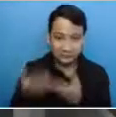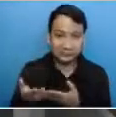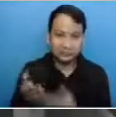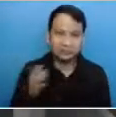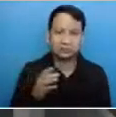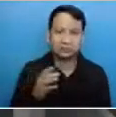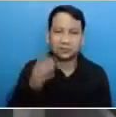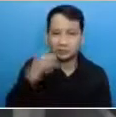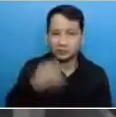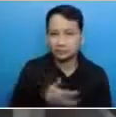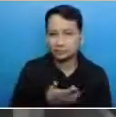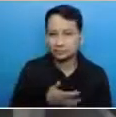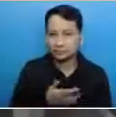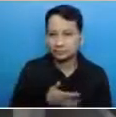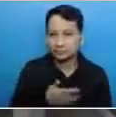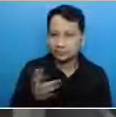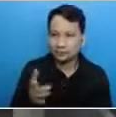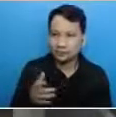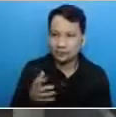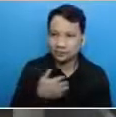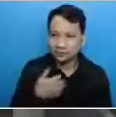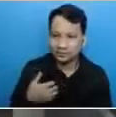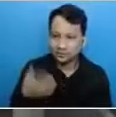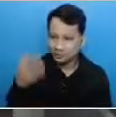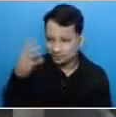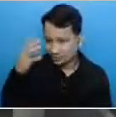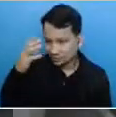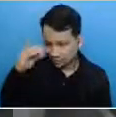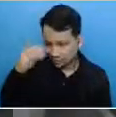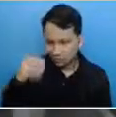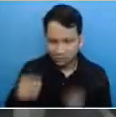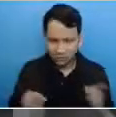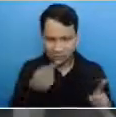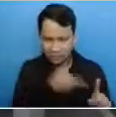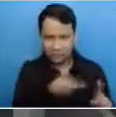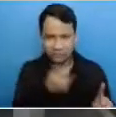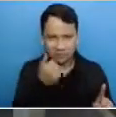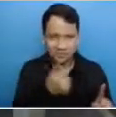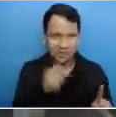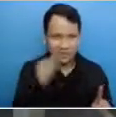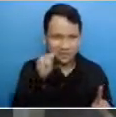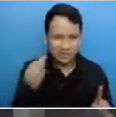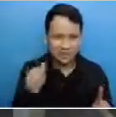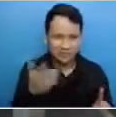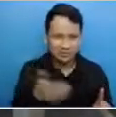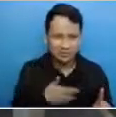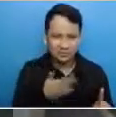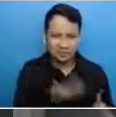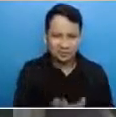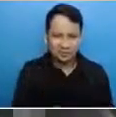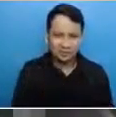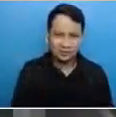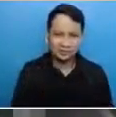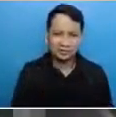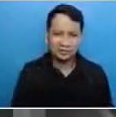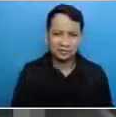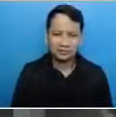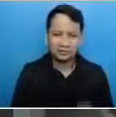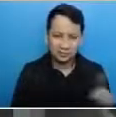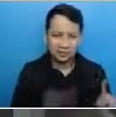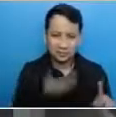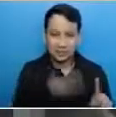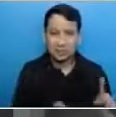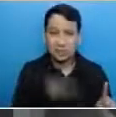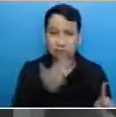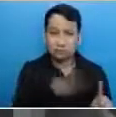Yes po. Ayun. Ngayon, ikaw naman, Angelica, kumusta naman si Jeff bilang asawa at ama ng inyong